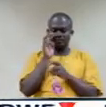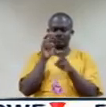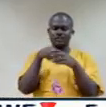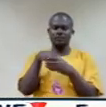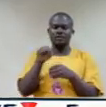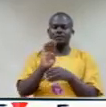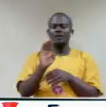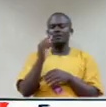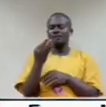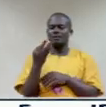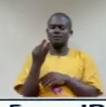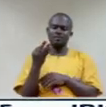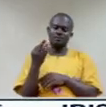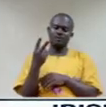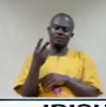miliyari